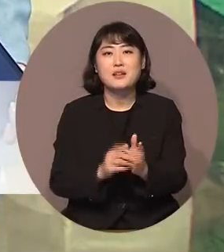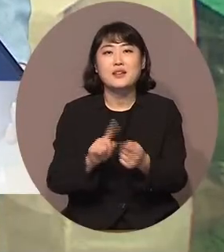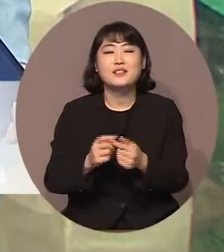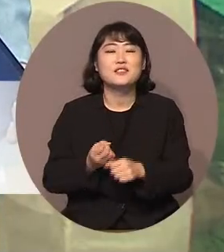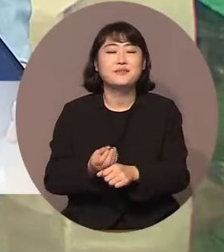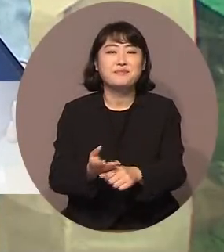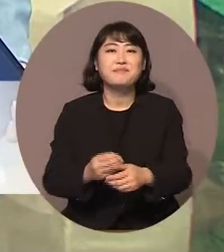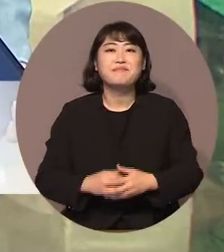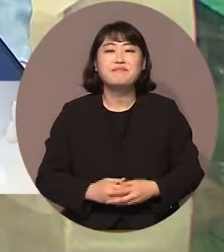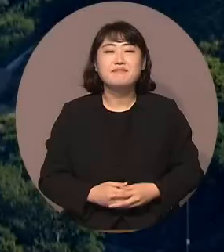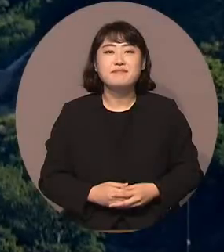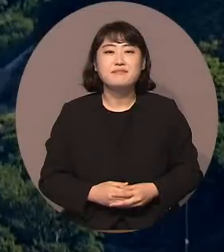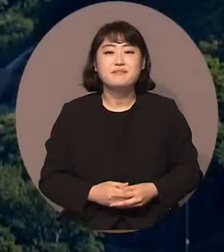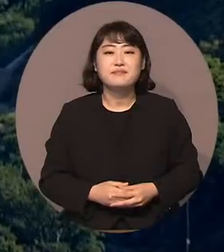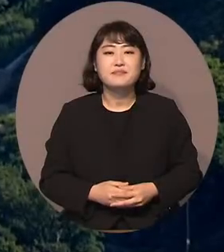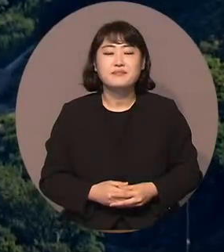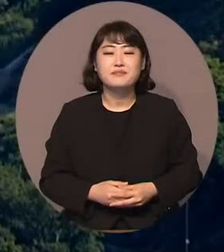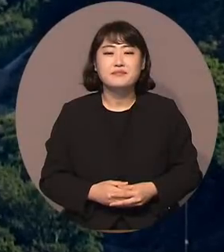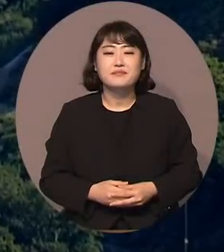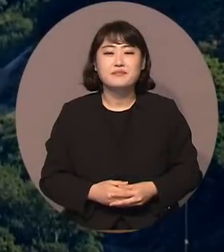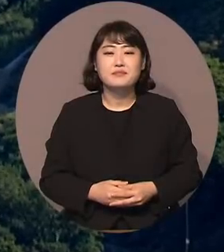기자입니다.